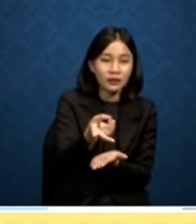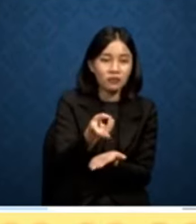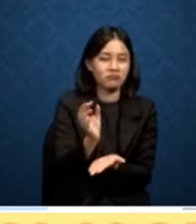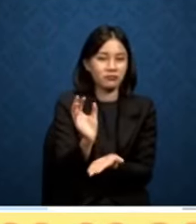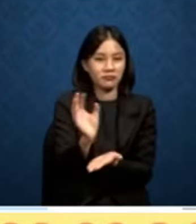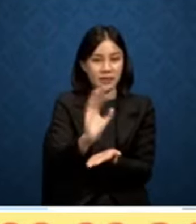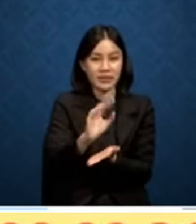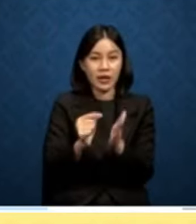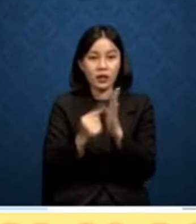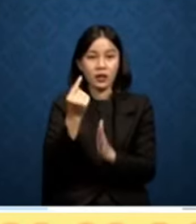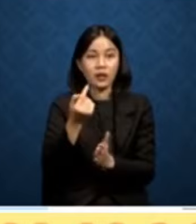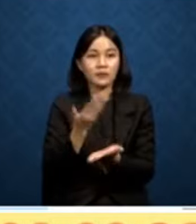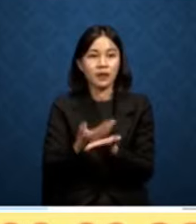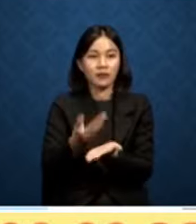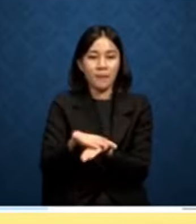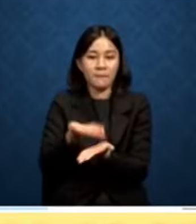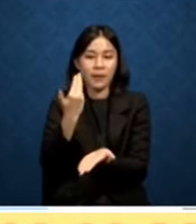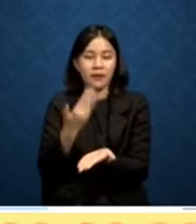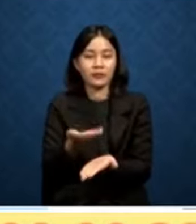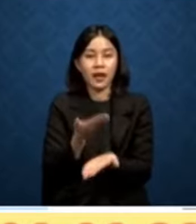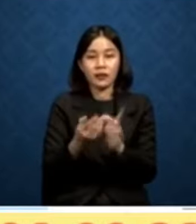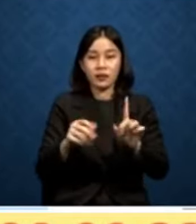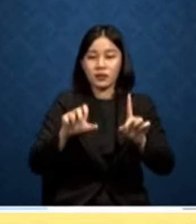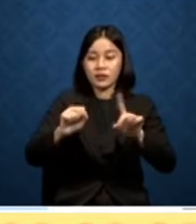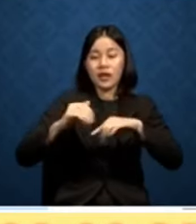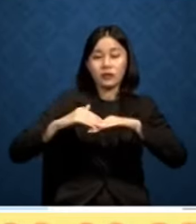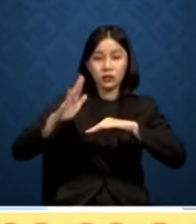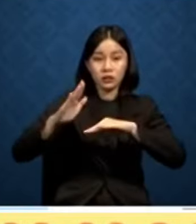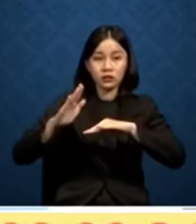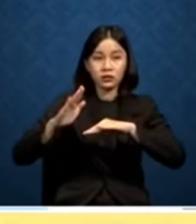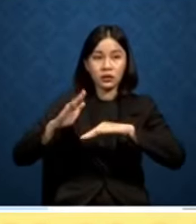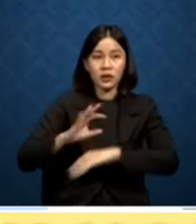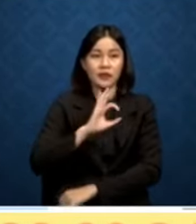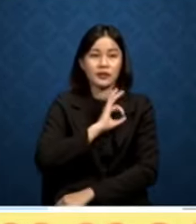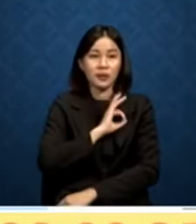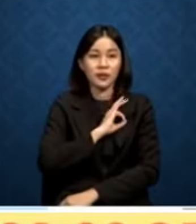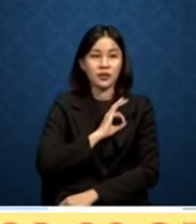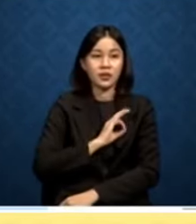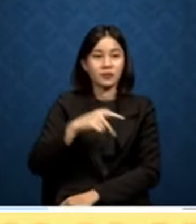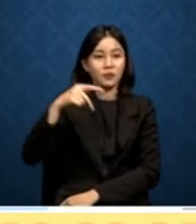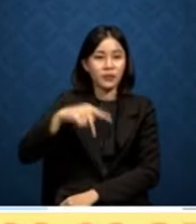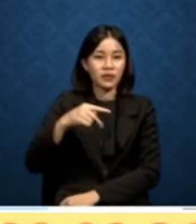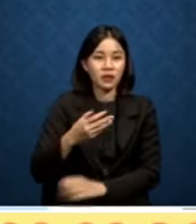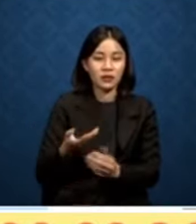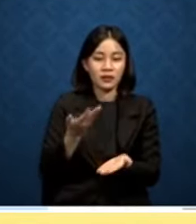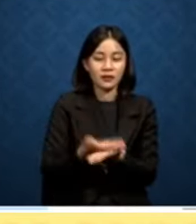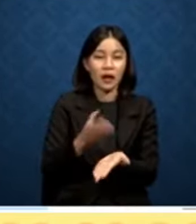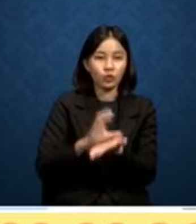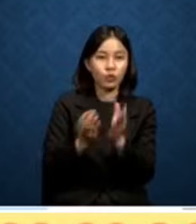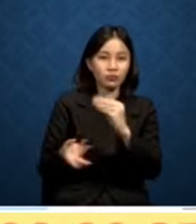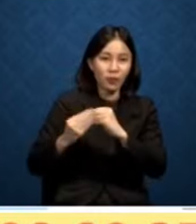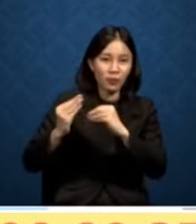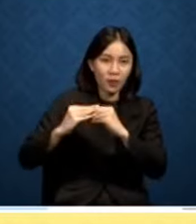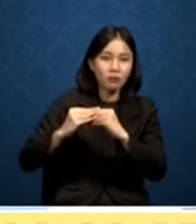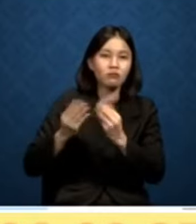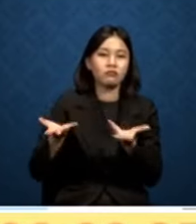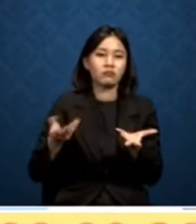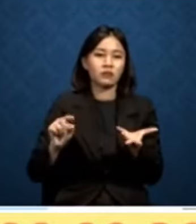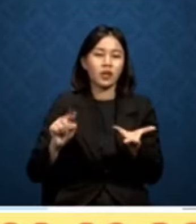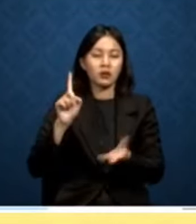แบบเริมทีหนึกเยอะๆ เป็แนหรืออะไรอ่ะ SmartChic VIP นักขไปออะไรอยนี้เราครจะมีการ